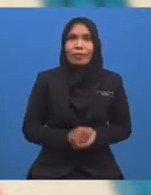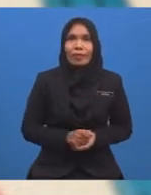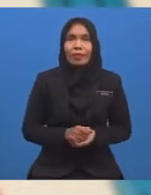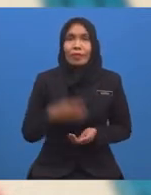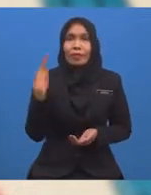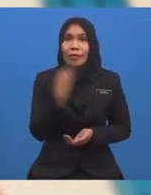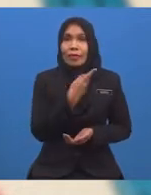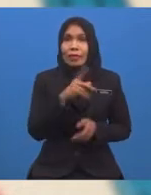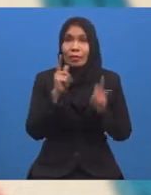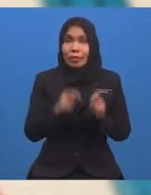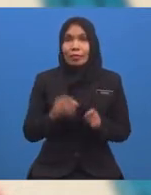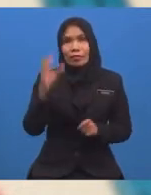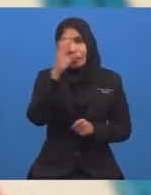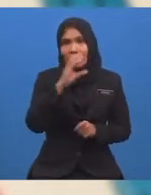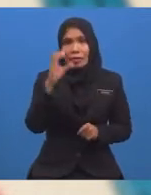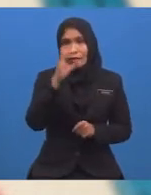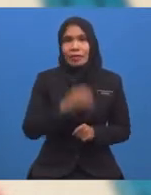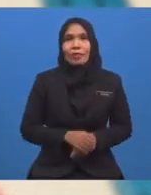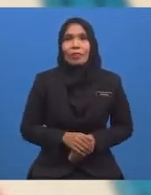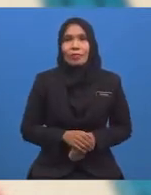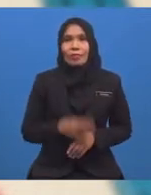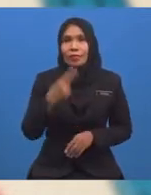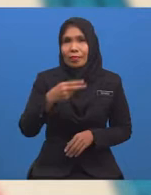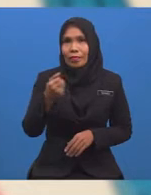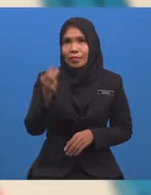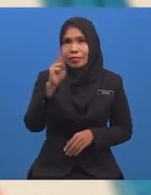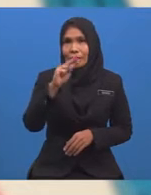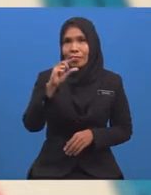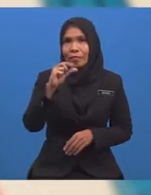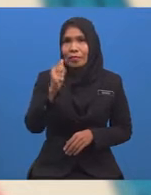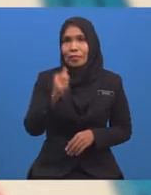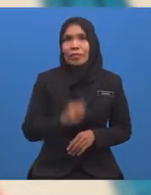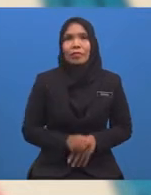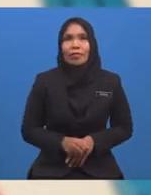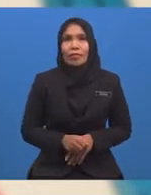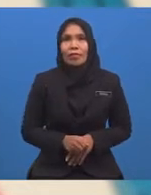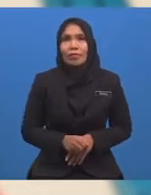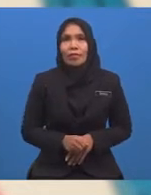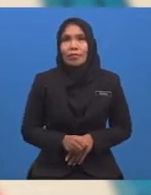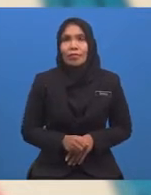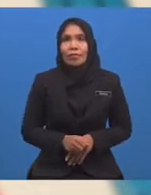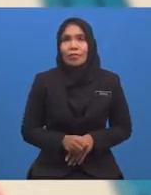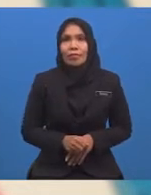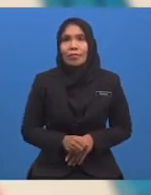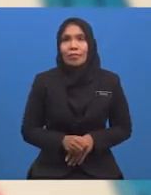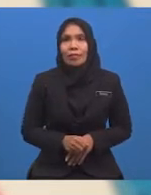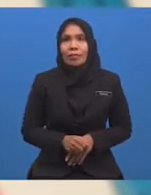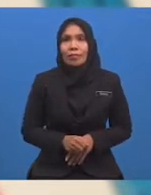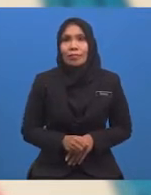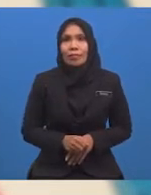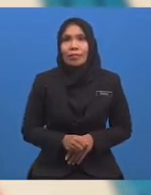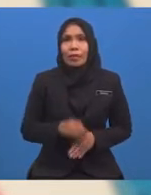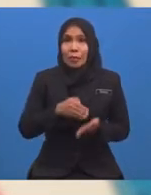harga bagi sebatang pensil dengan membahagikan Seringgit